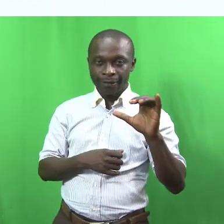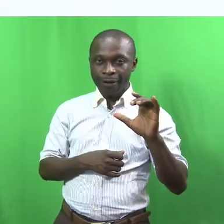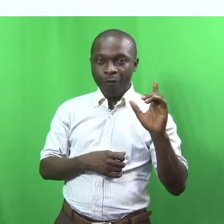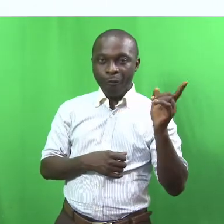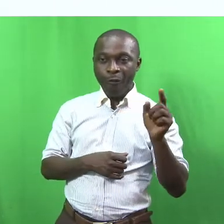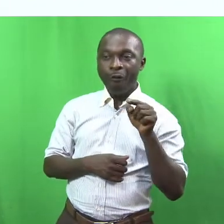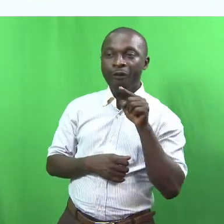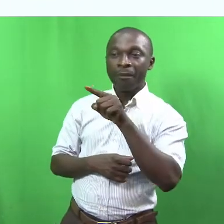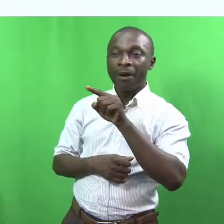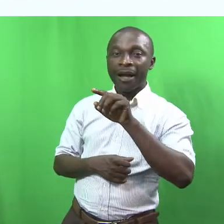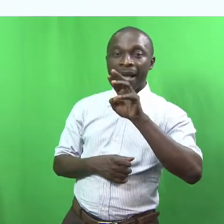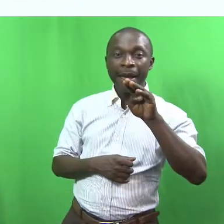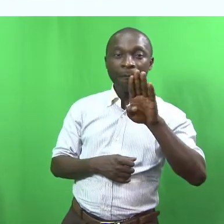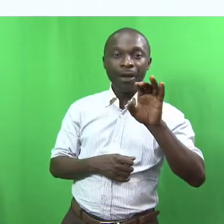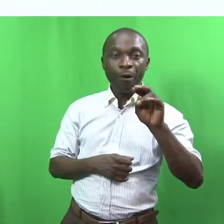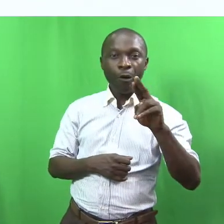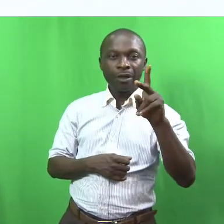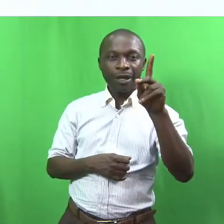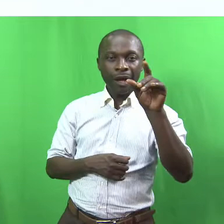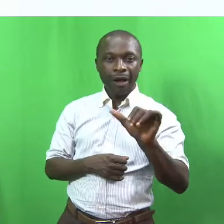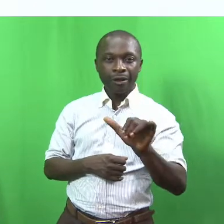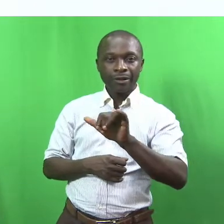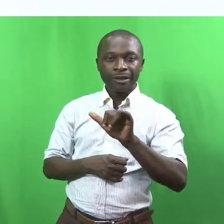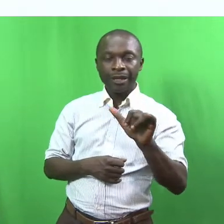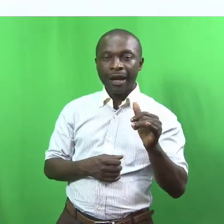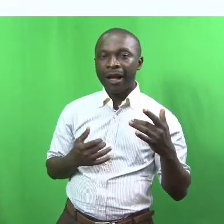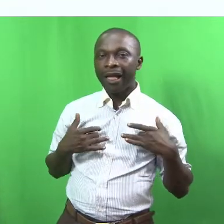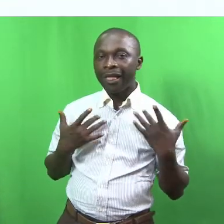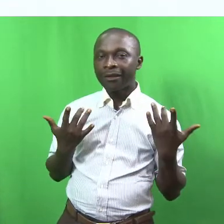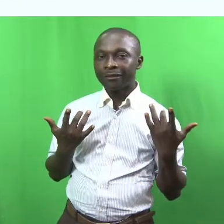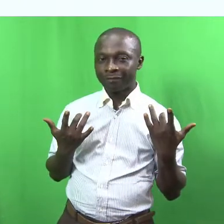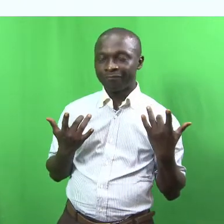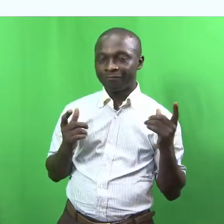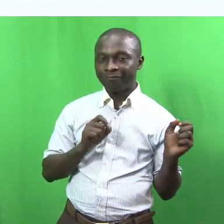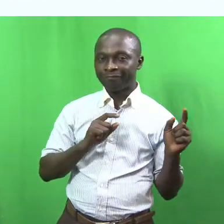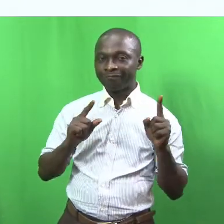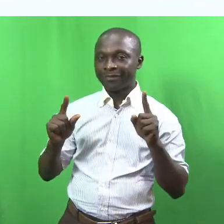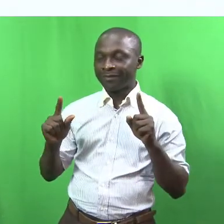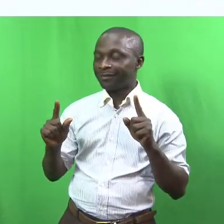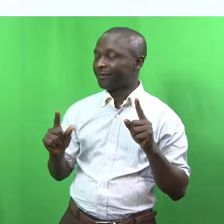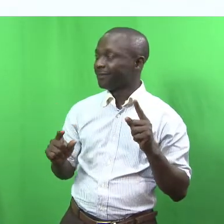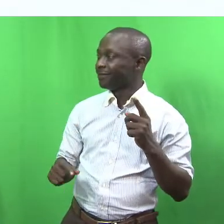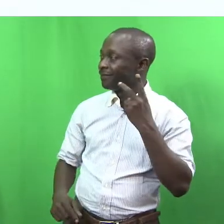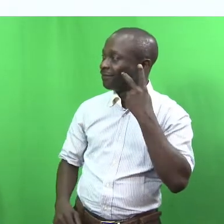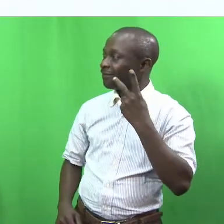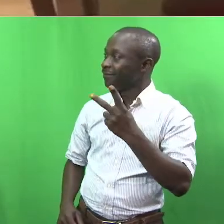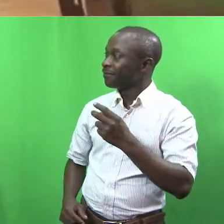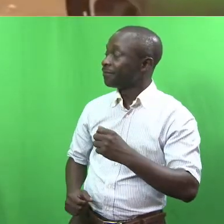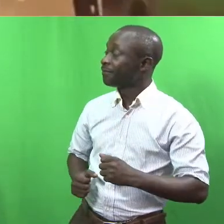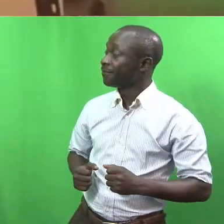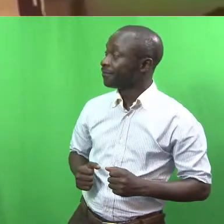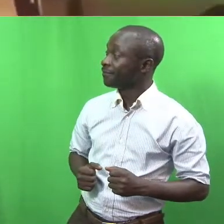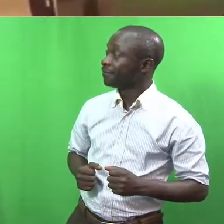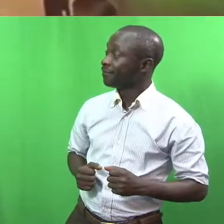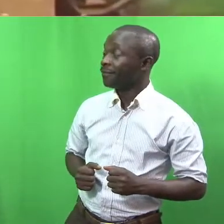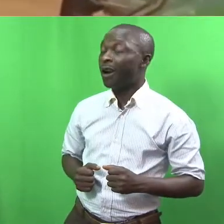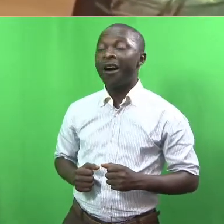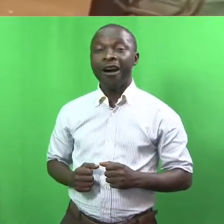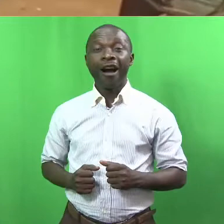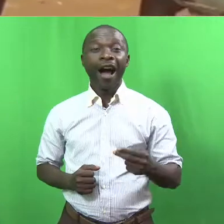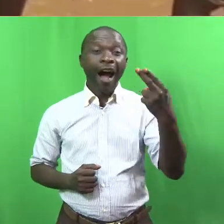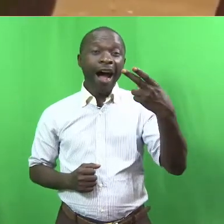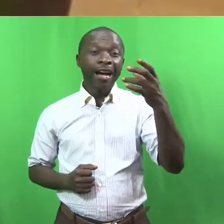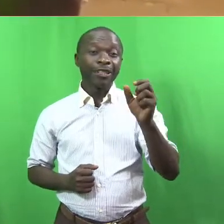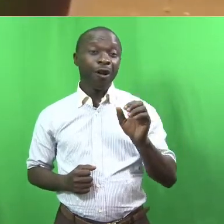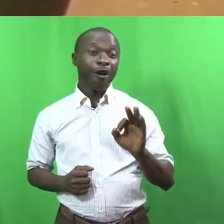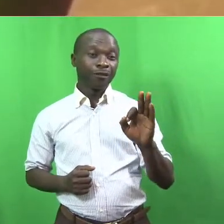été l'épicentre de cette élection. Carole Nukoua revient pour nous sur les élections dans ce bureau de vote. C'est au lycée bilingue de Mbouda que se